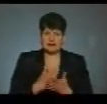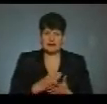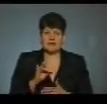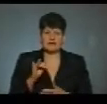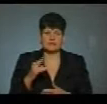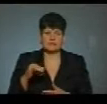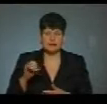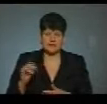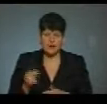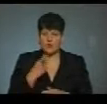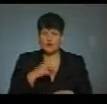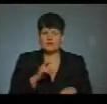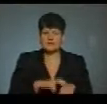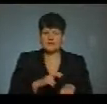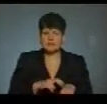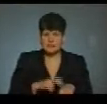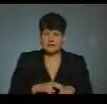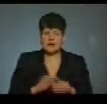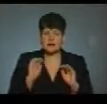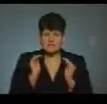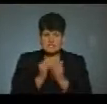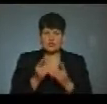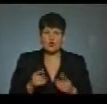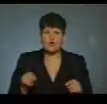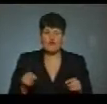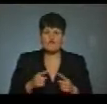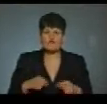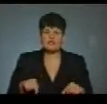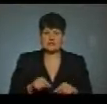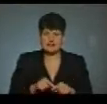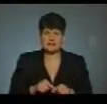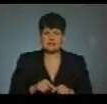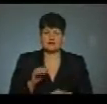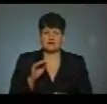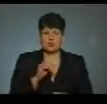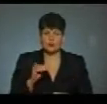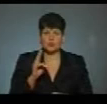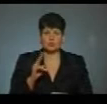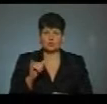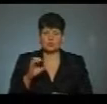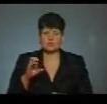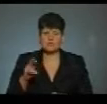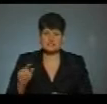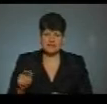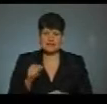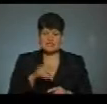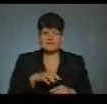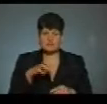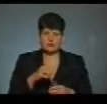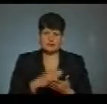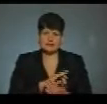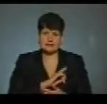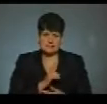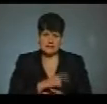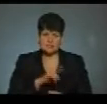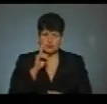каже лікар-анестезіолог реанімаційного відділення Тернопільської лікарні швидкої допомоги Юрій Кусель. Зокрема, ті відсмоктувачі є доволі потужними і